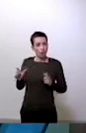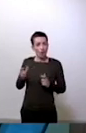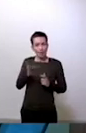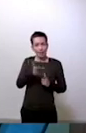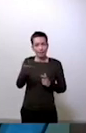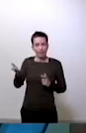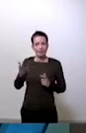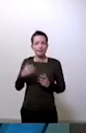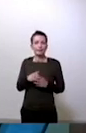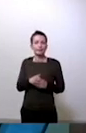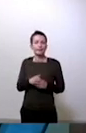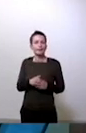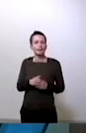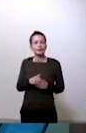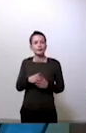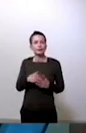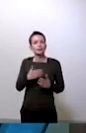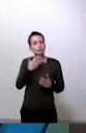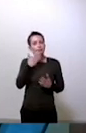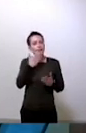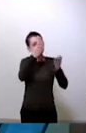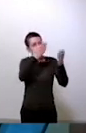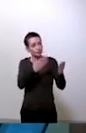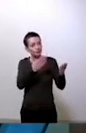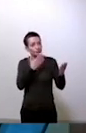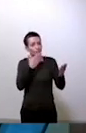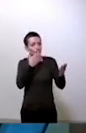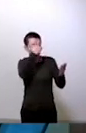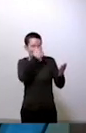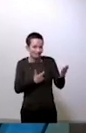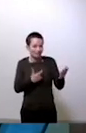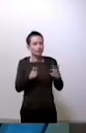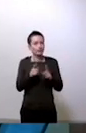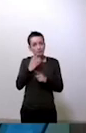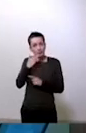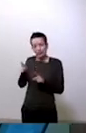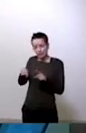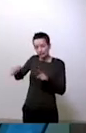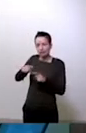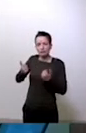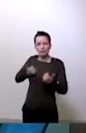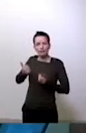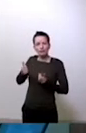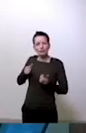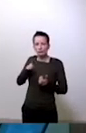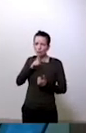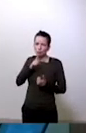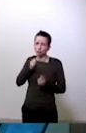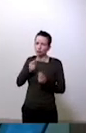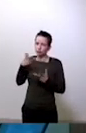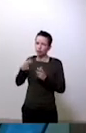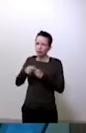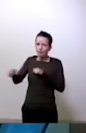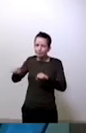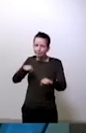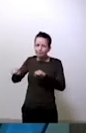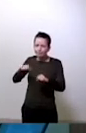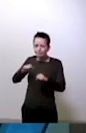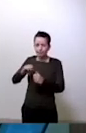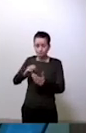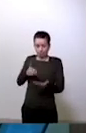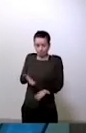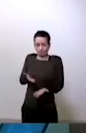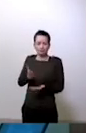Merci pour vos remerciements, Monsieur le maire, et je remercie également les services qui sont mobilisés quand même depuis plusieurs semaines sur la préparation de ce